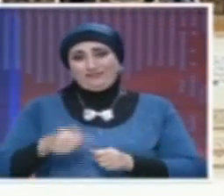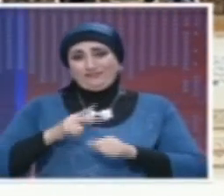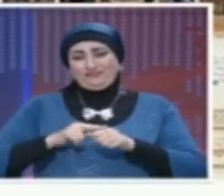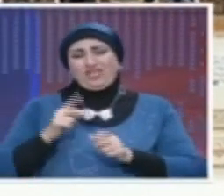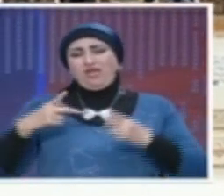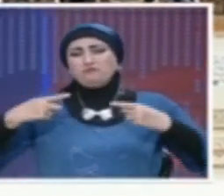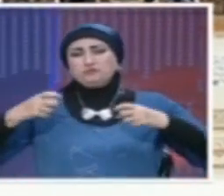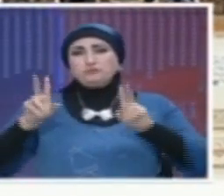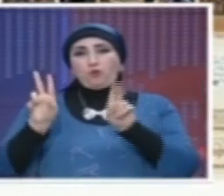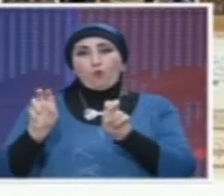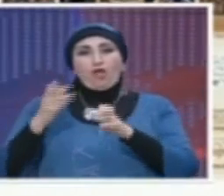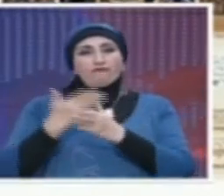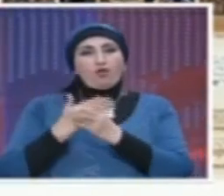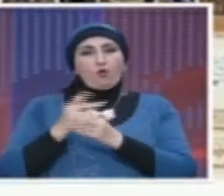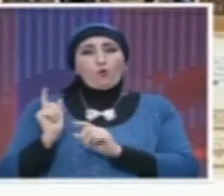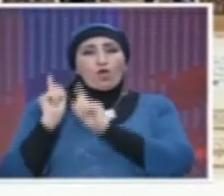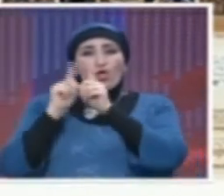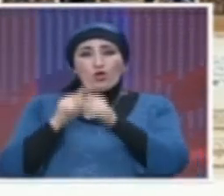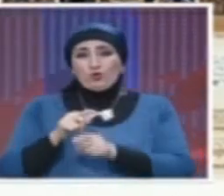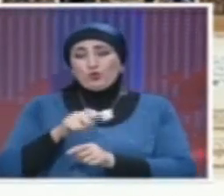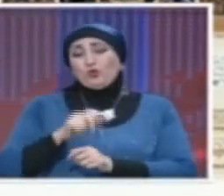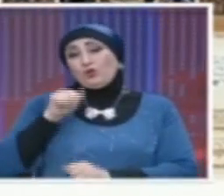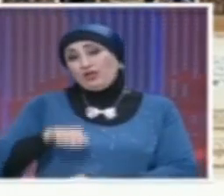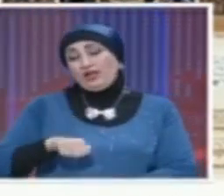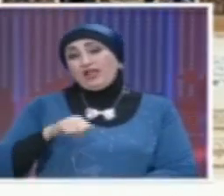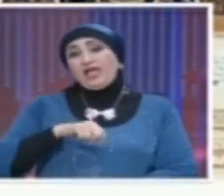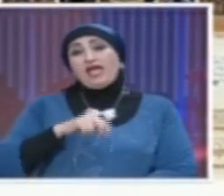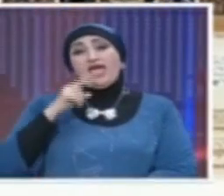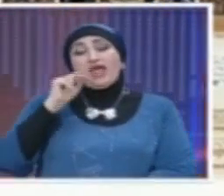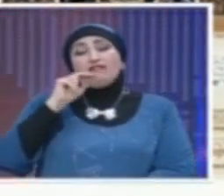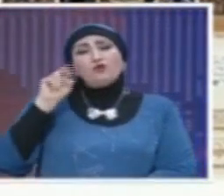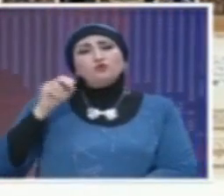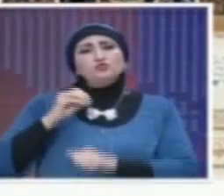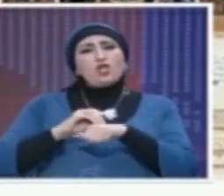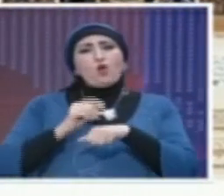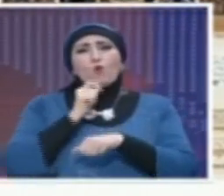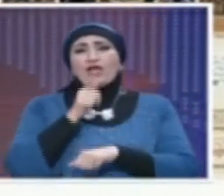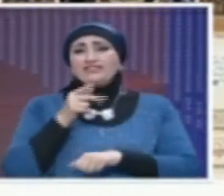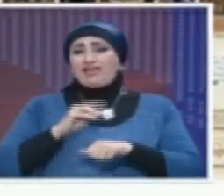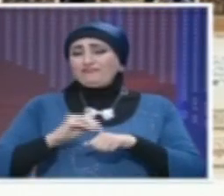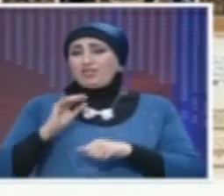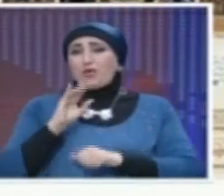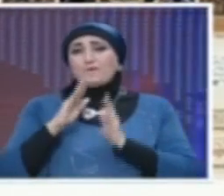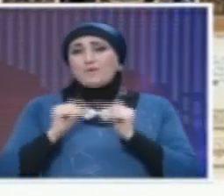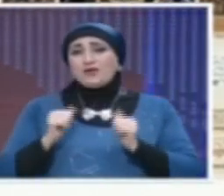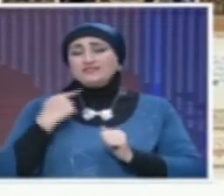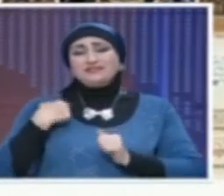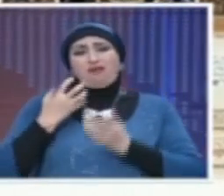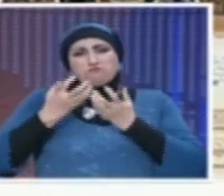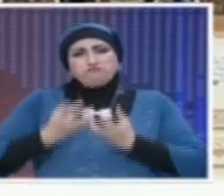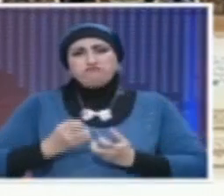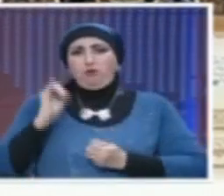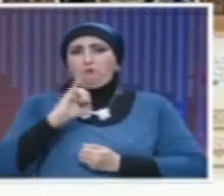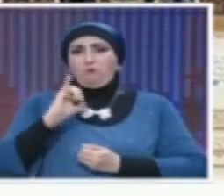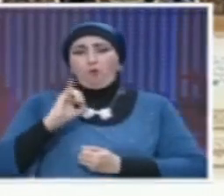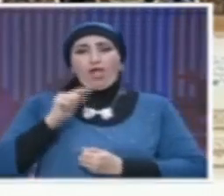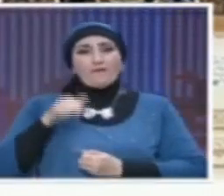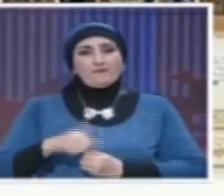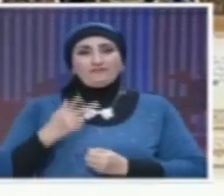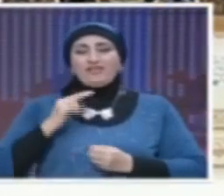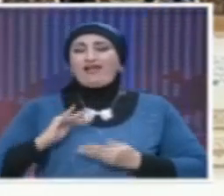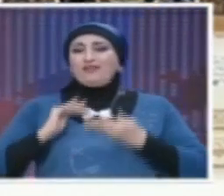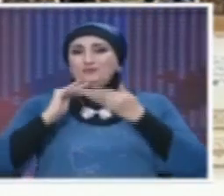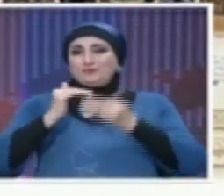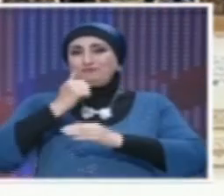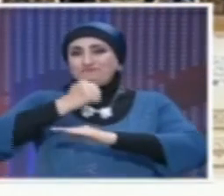في القارة بحلول عام 2020، مؤكدا على أهمية مصر وثقلها كفاعل رئيسي في إرساء